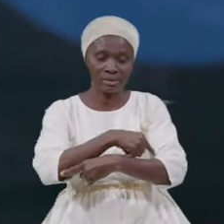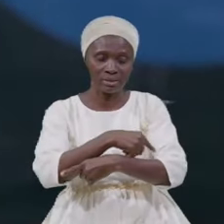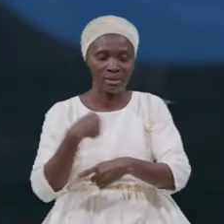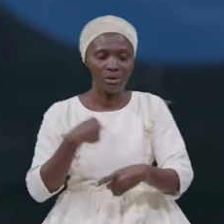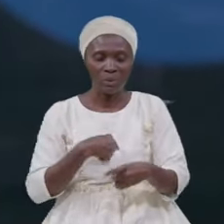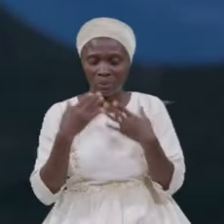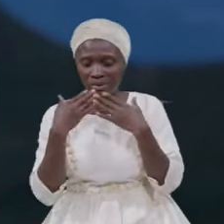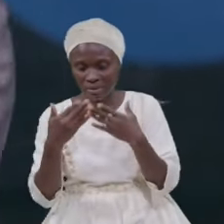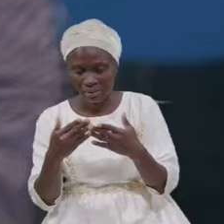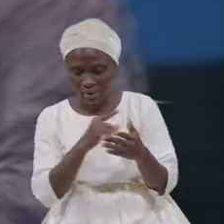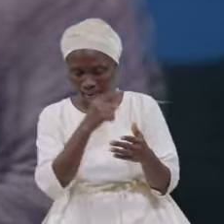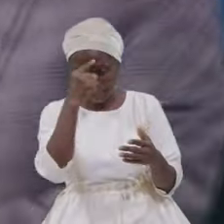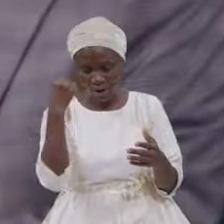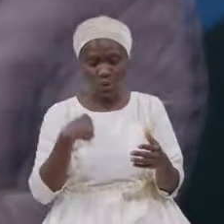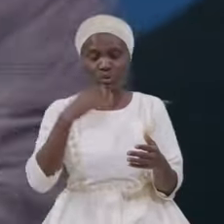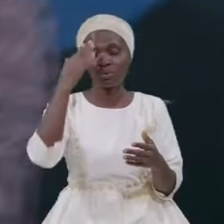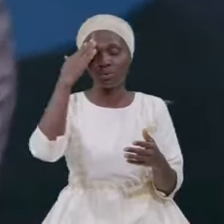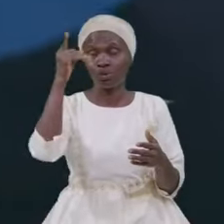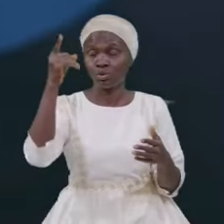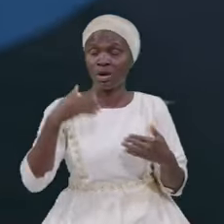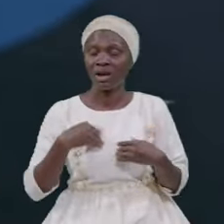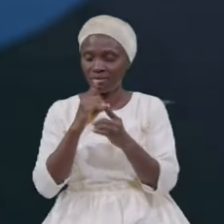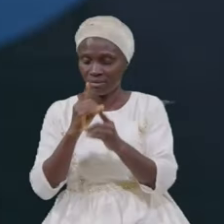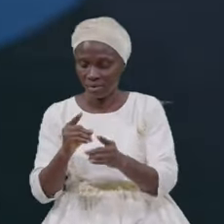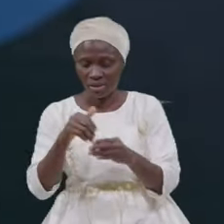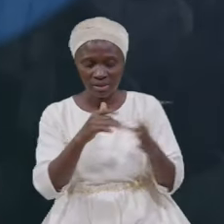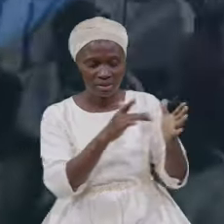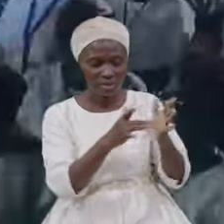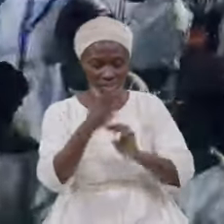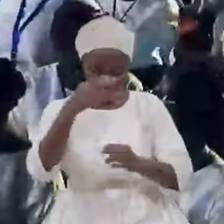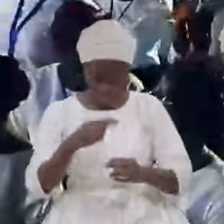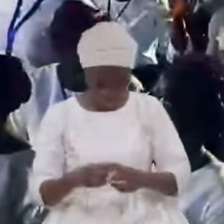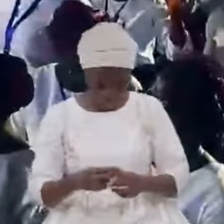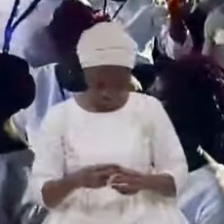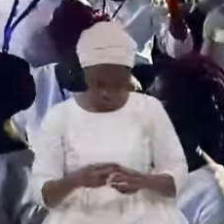l'exaucement. Au nom de Jésus, nous prions.